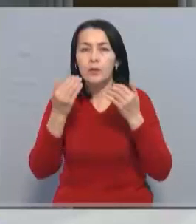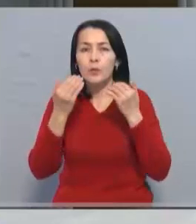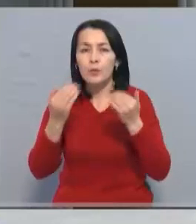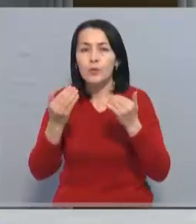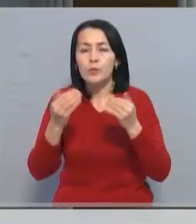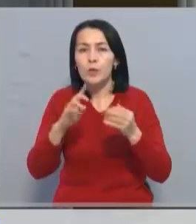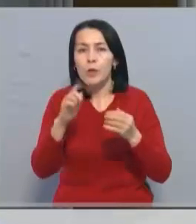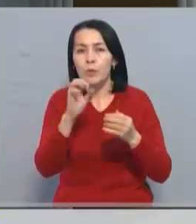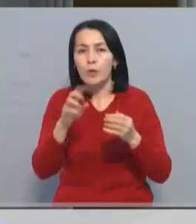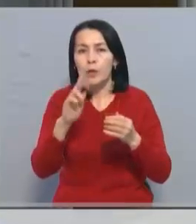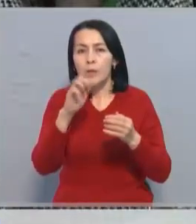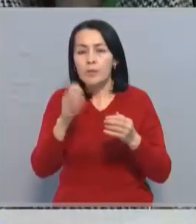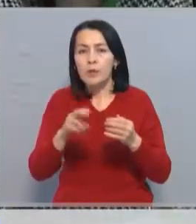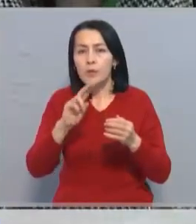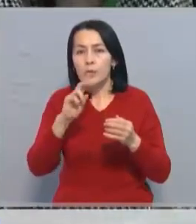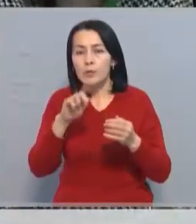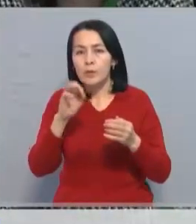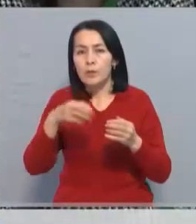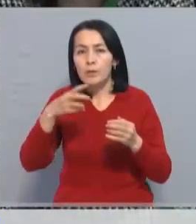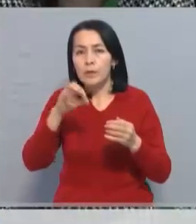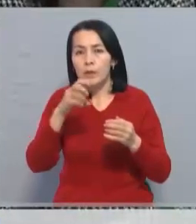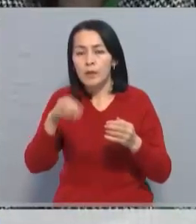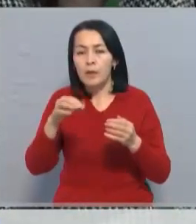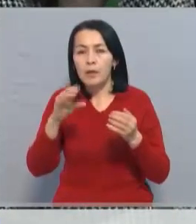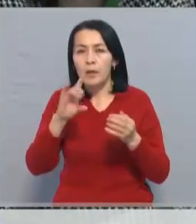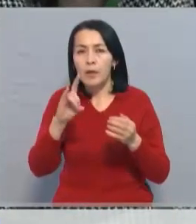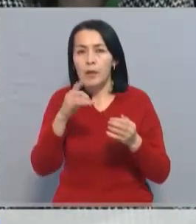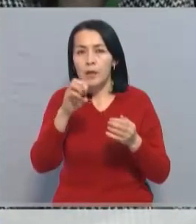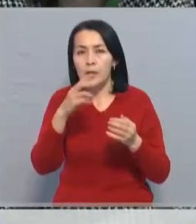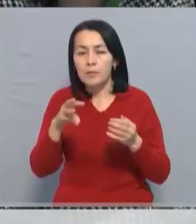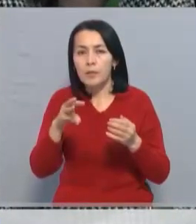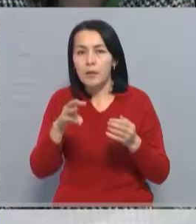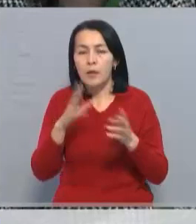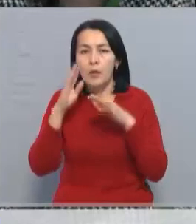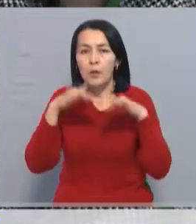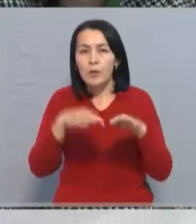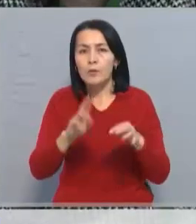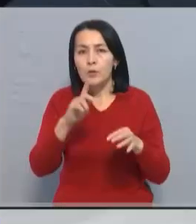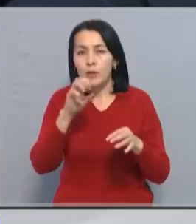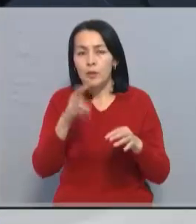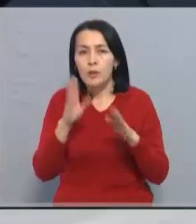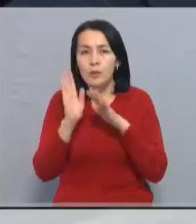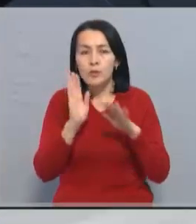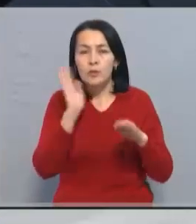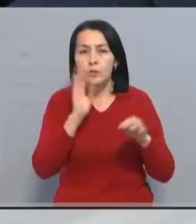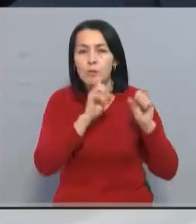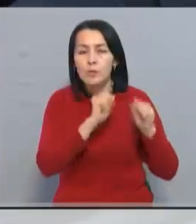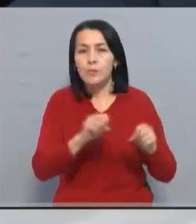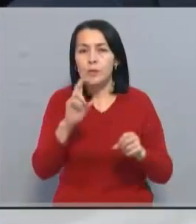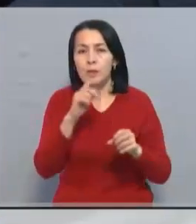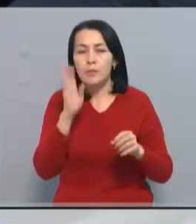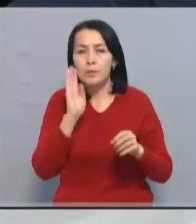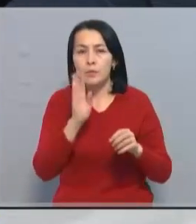орайда Бөген, Қапшағай, Қосқорған, Майдантал, Ырмақ өзен, Рабат, Ащы, Қошқарата су қоймалары мен Қараспан